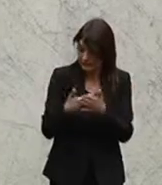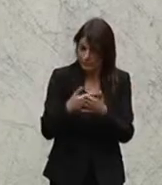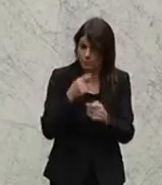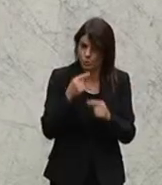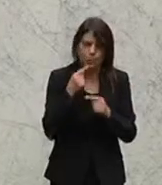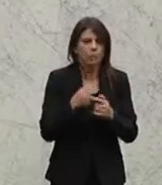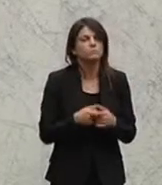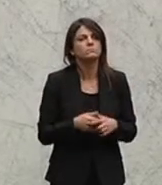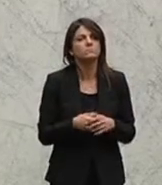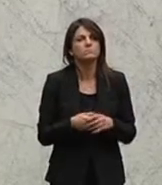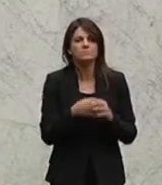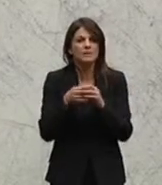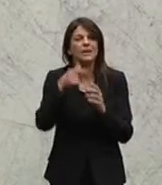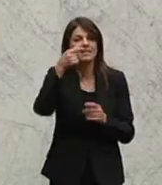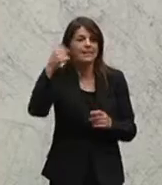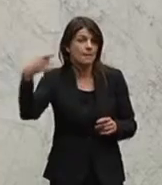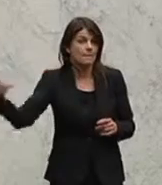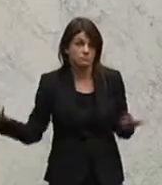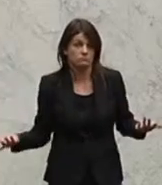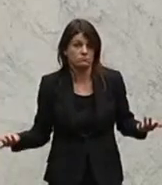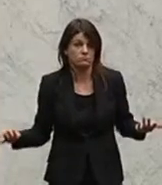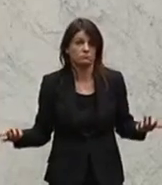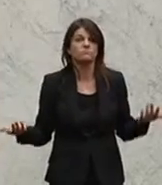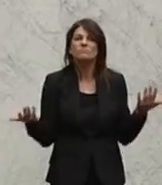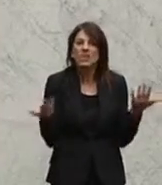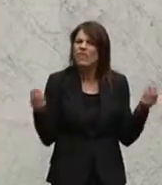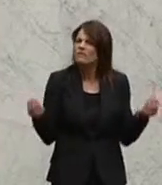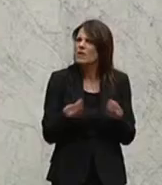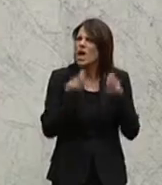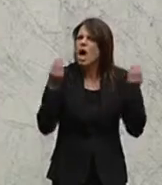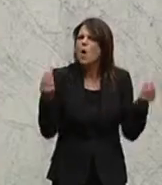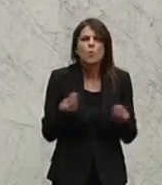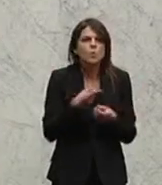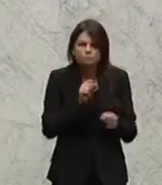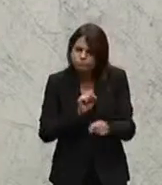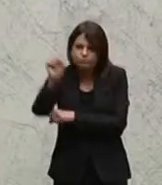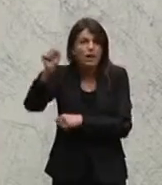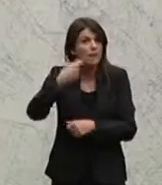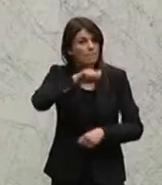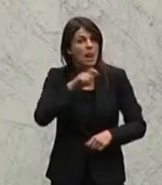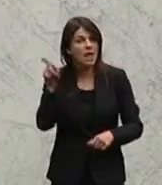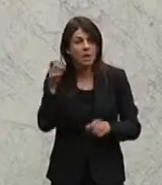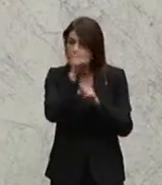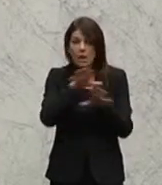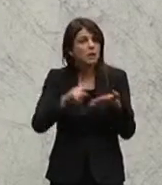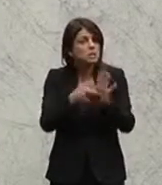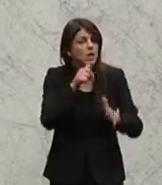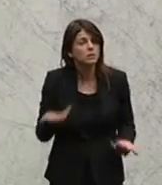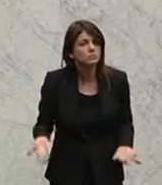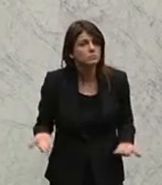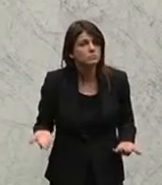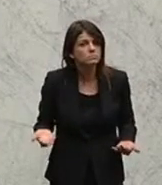haben, im Zusammenhang mit TTIP. Warum wurde diese Demonstration in Berlin von den Medien so totgeschwiegen?